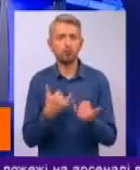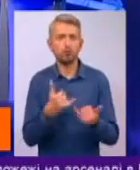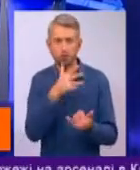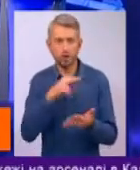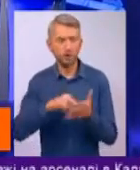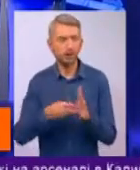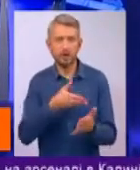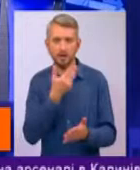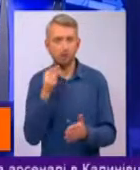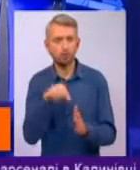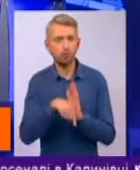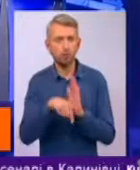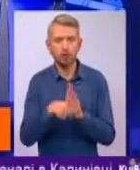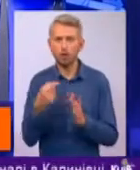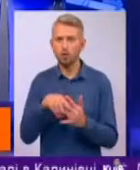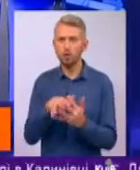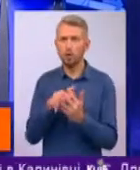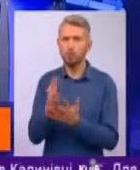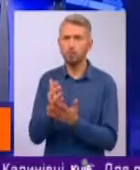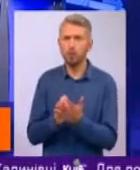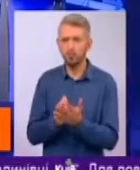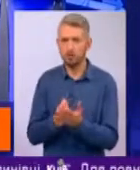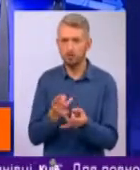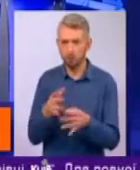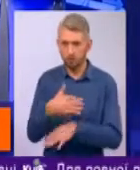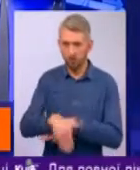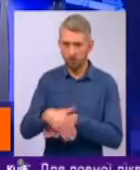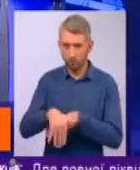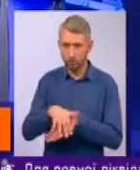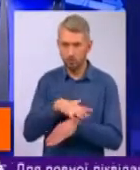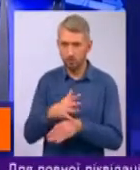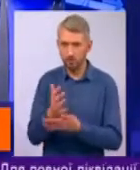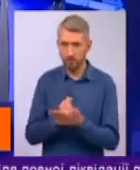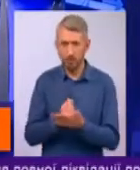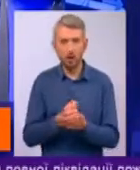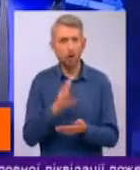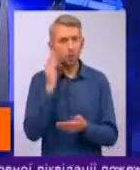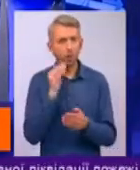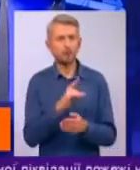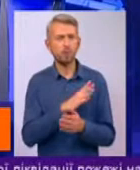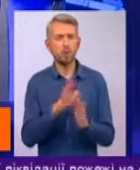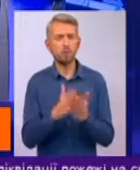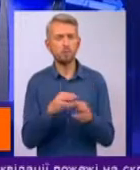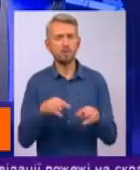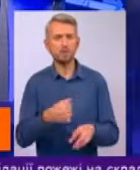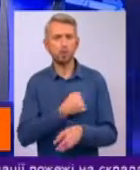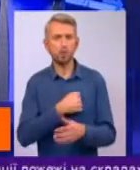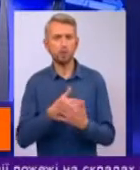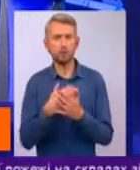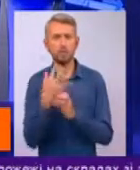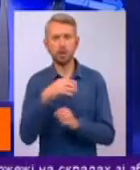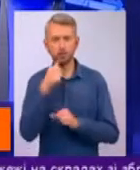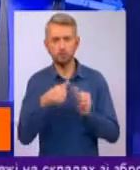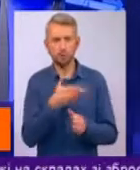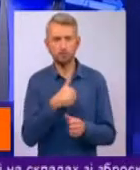немає. І в цьому контексті... Тобто боєприпаси просто не зберігалися? Да, судячи з Білої книги Міністерства оборони, наприклад, у 2015 році